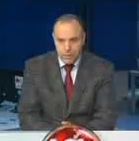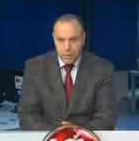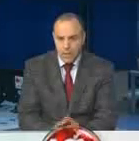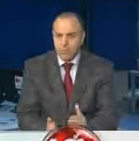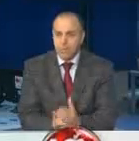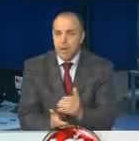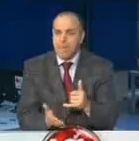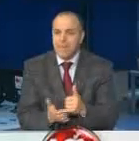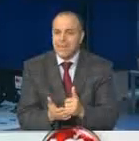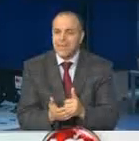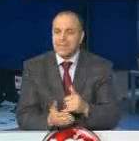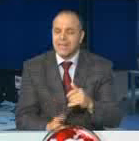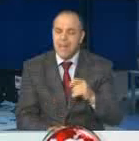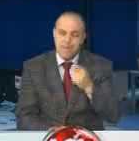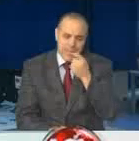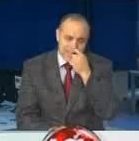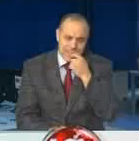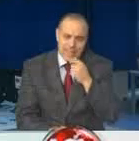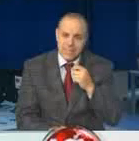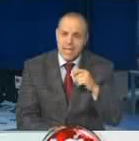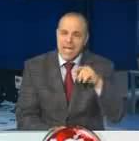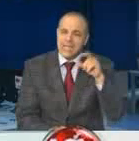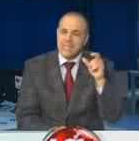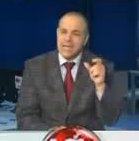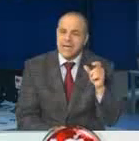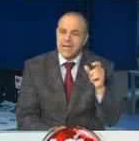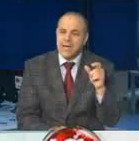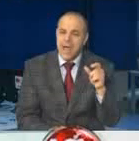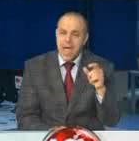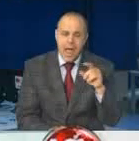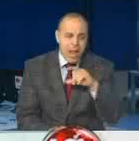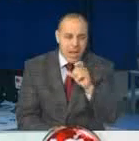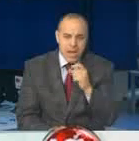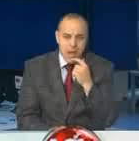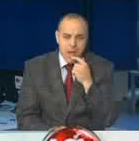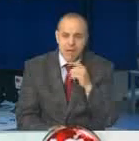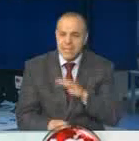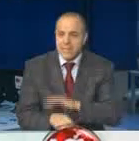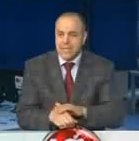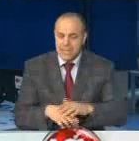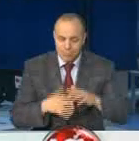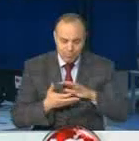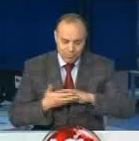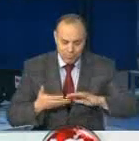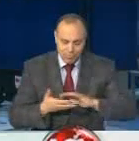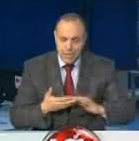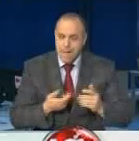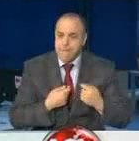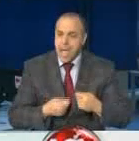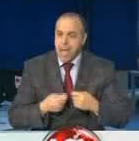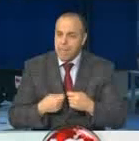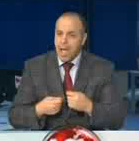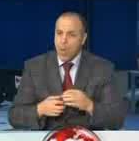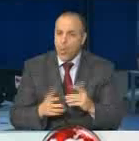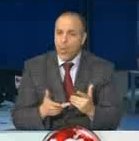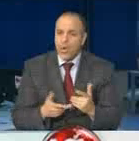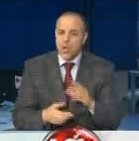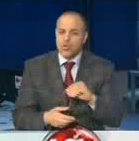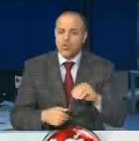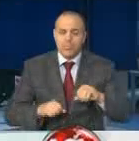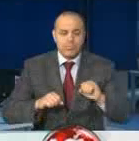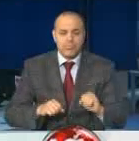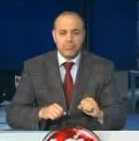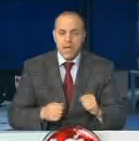تتوفر مدينة قصر هلال على أكثر من 200 مؤسسة مختصة في صناعة النسيج لترويج أغلب منتجاتها بسوق